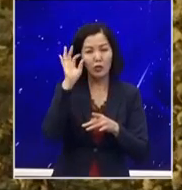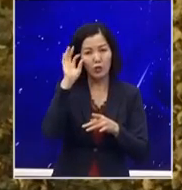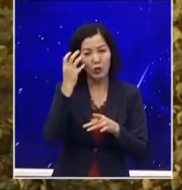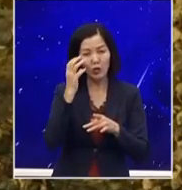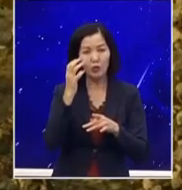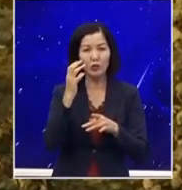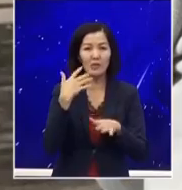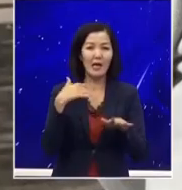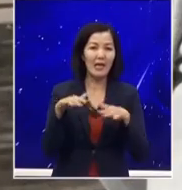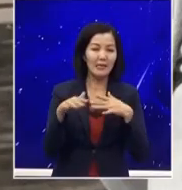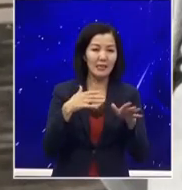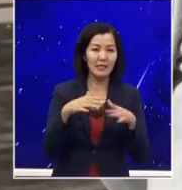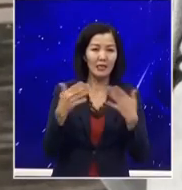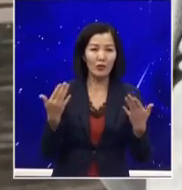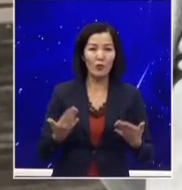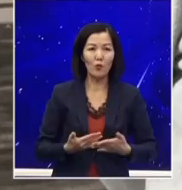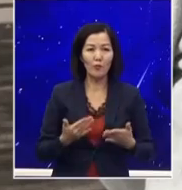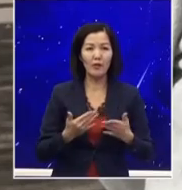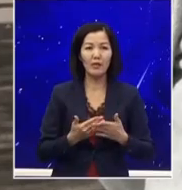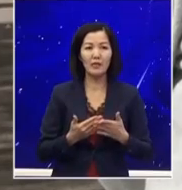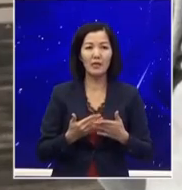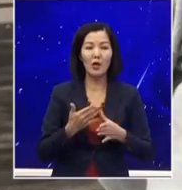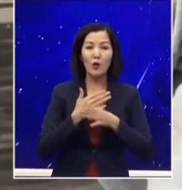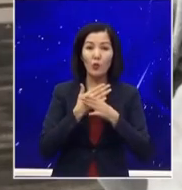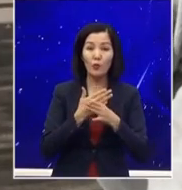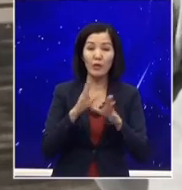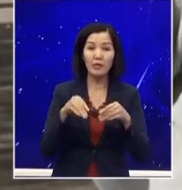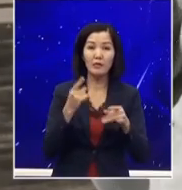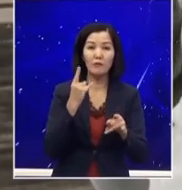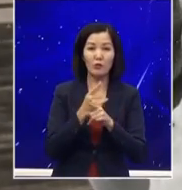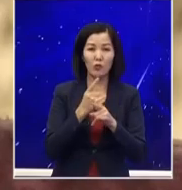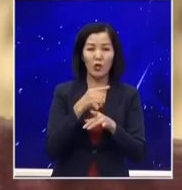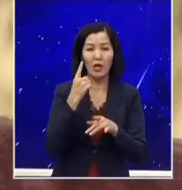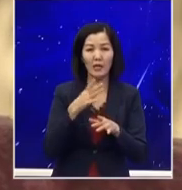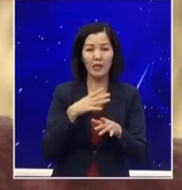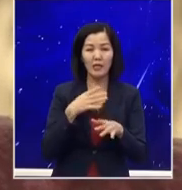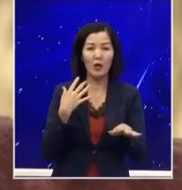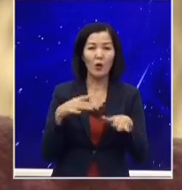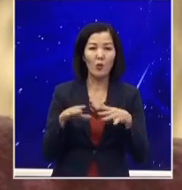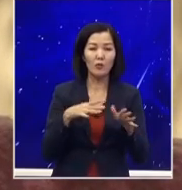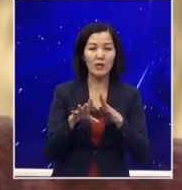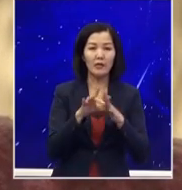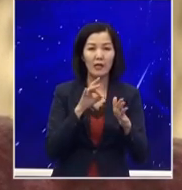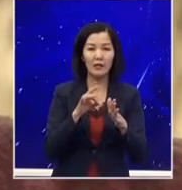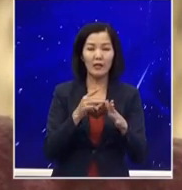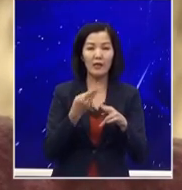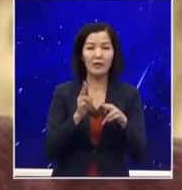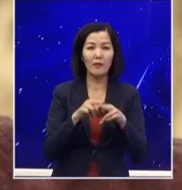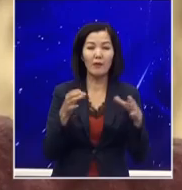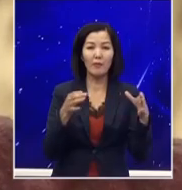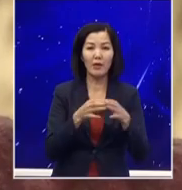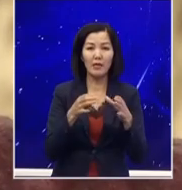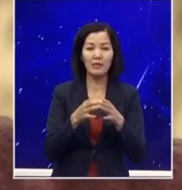істеп, әлсіздерді, яғни өмірде тура жолдан адасқандарды таңдайды, дейді Ивановна. Осал жерін анықтайдымыз. Демек адам мұндай